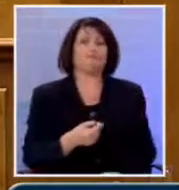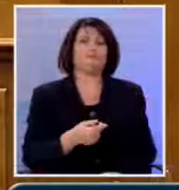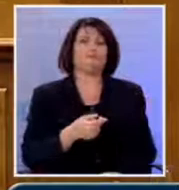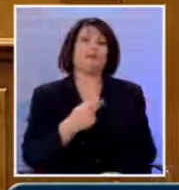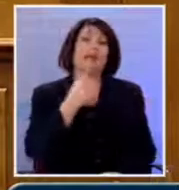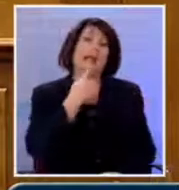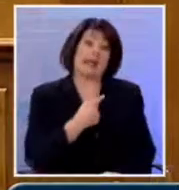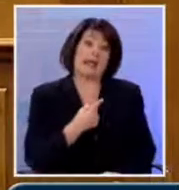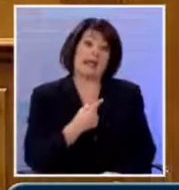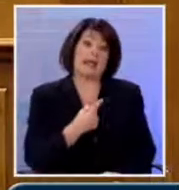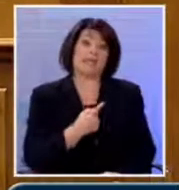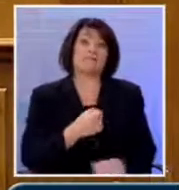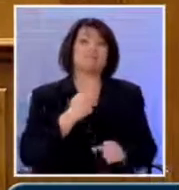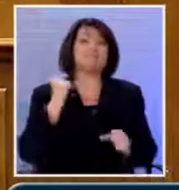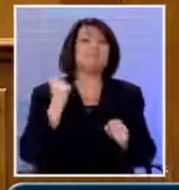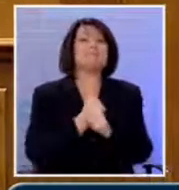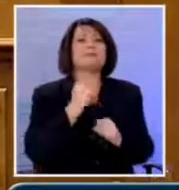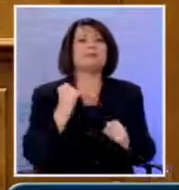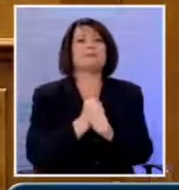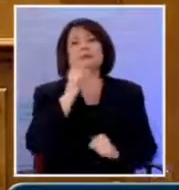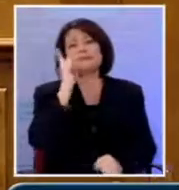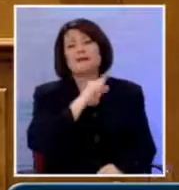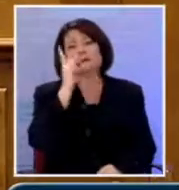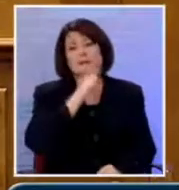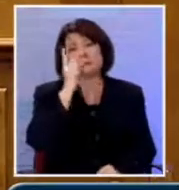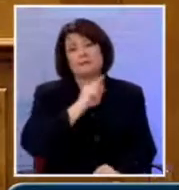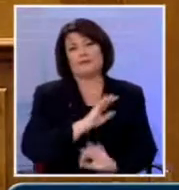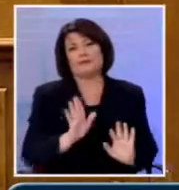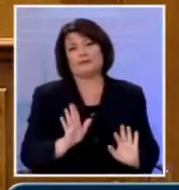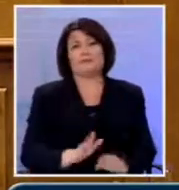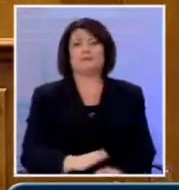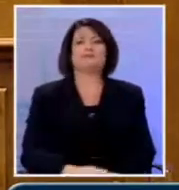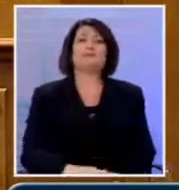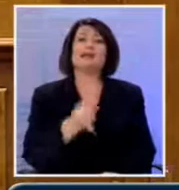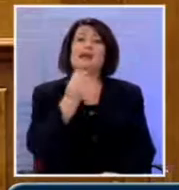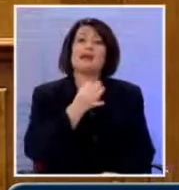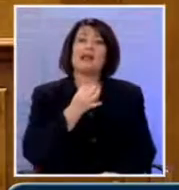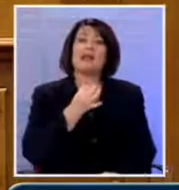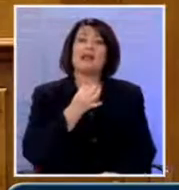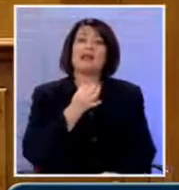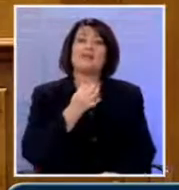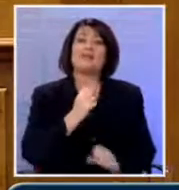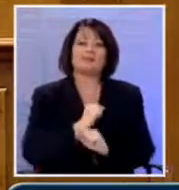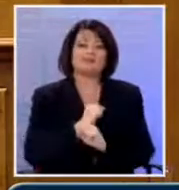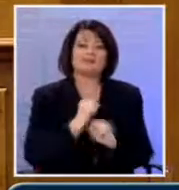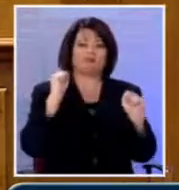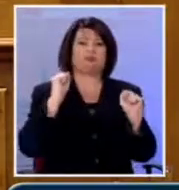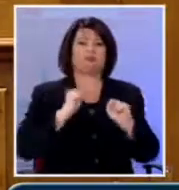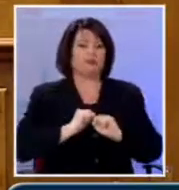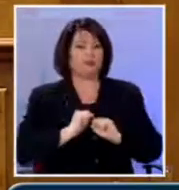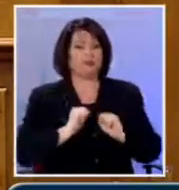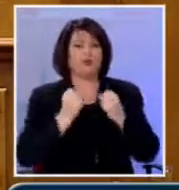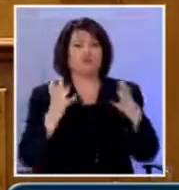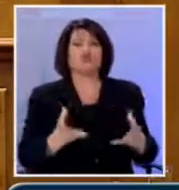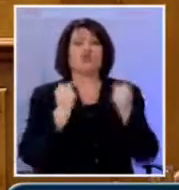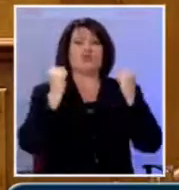εξακολουθητικά πείσμονα, πεισματικά ψεύδι, υπάρχει μια άποψη που λέει βγαίνουμε, ελευθερωνόμαστε από το μνημόνιο